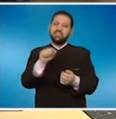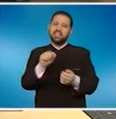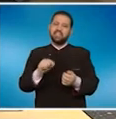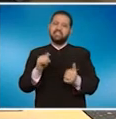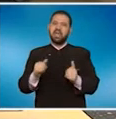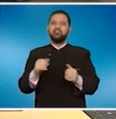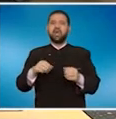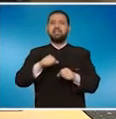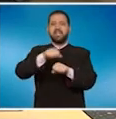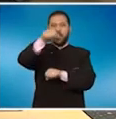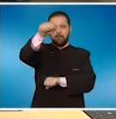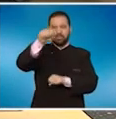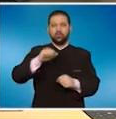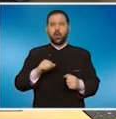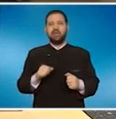Sibiu,